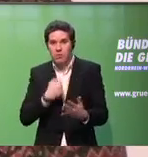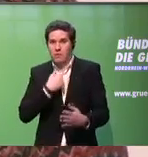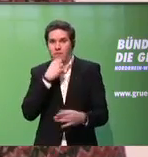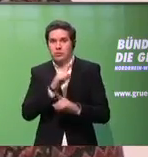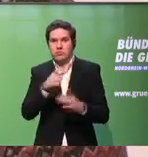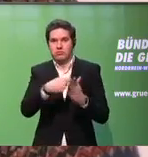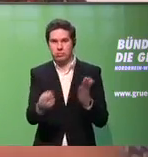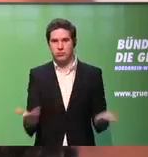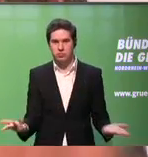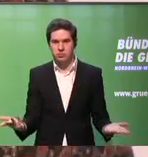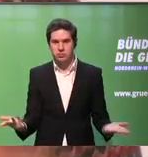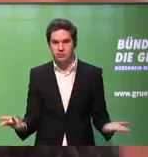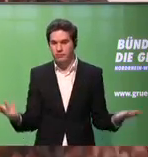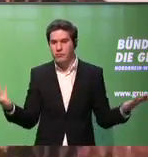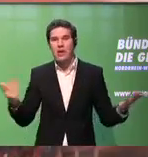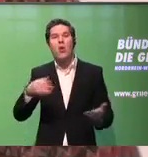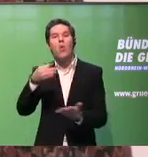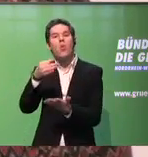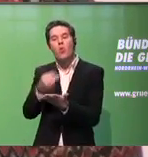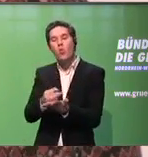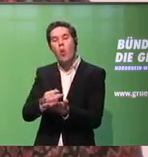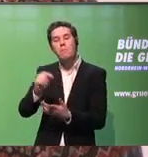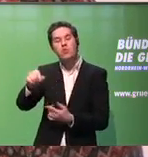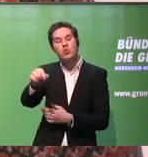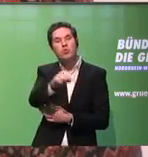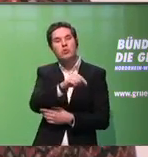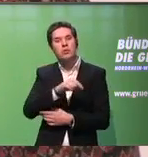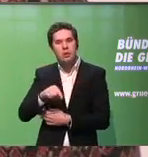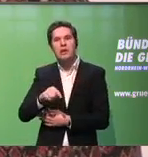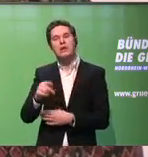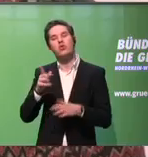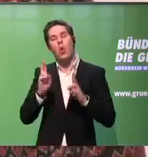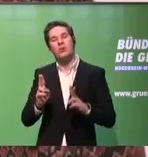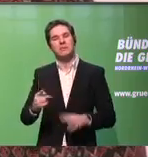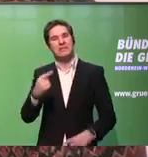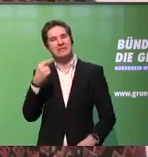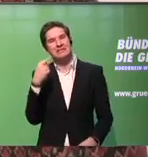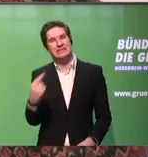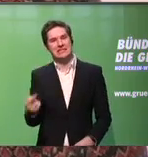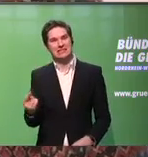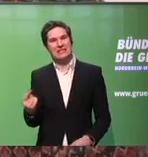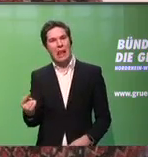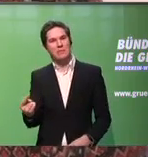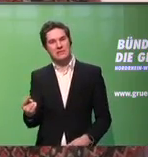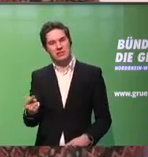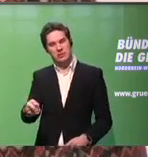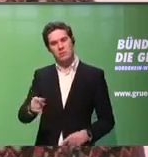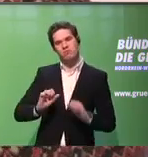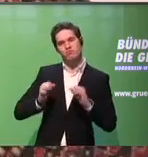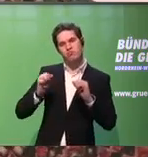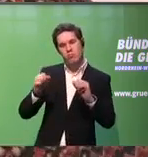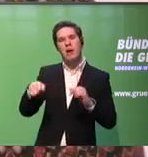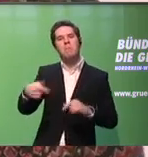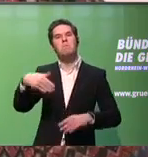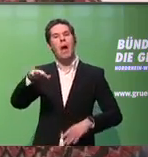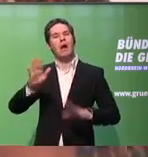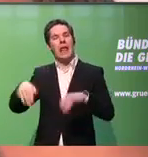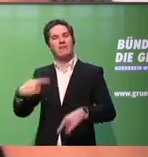dann, wenn die Kommunen in ihren Gestaltungsrechten gegenüber Brüssel neu gestärkt werden.